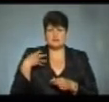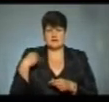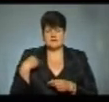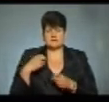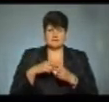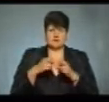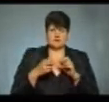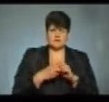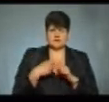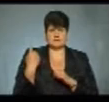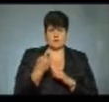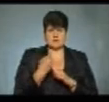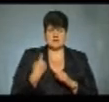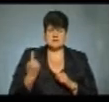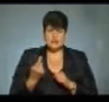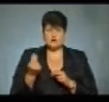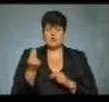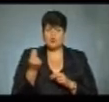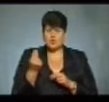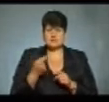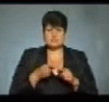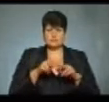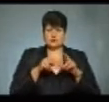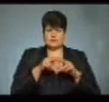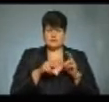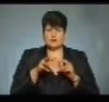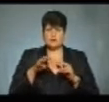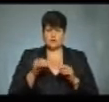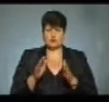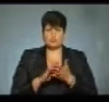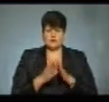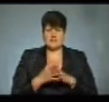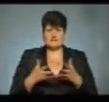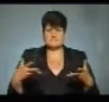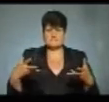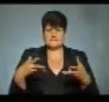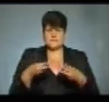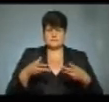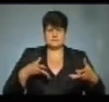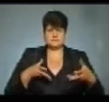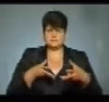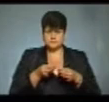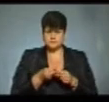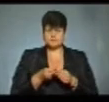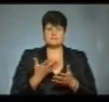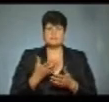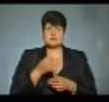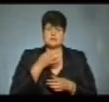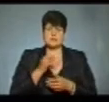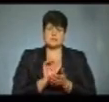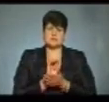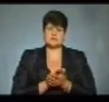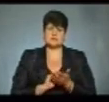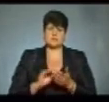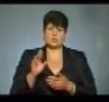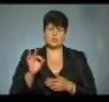та Івано-Франківської областей. Кошти на зведення меморіалу домовилися виділяти з бюджетів цих областей, повідомила прес-секретар Тернопільської